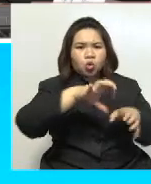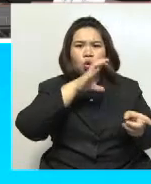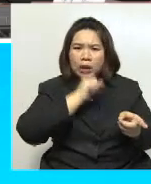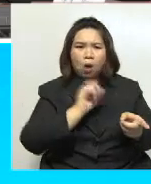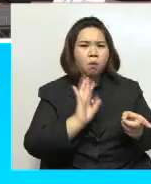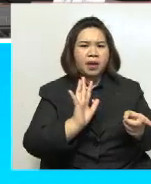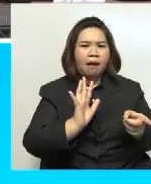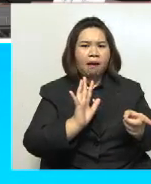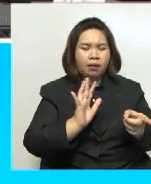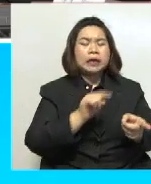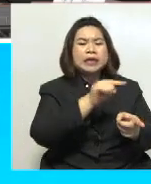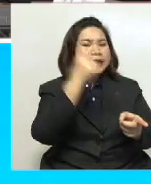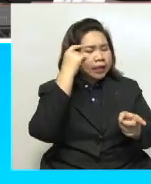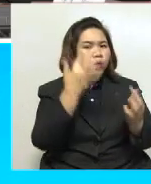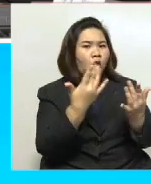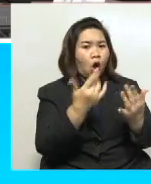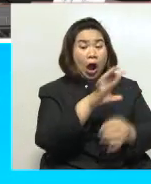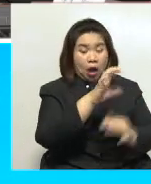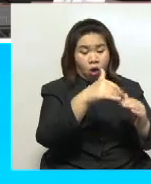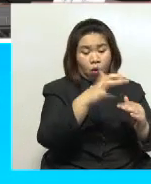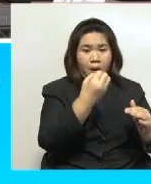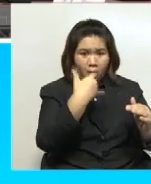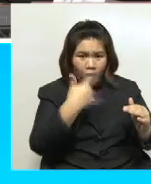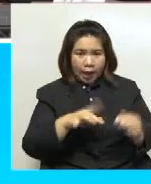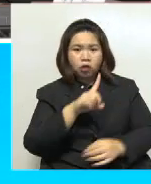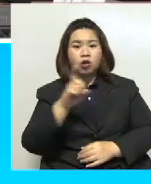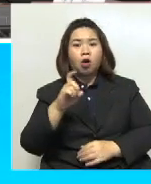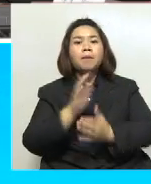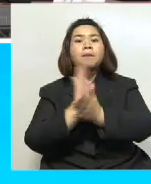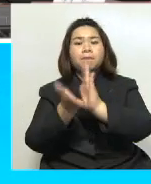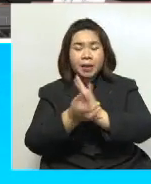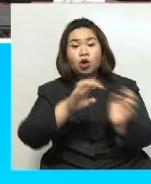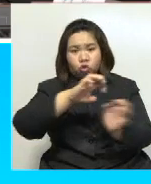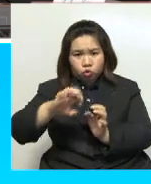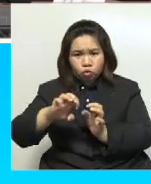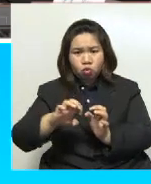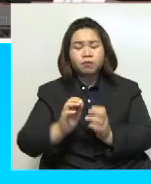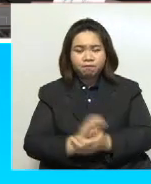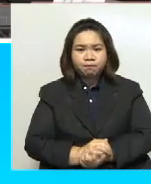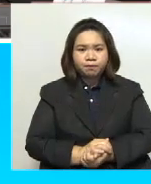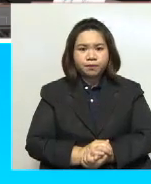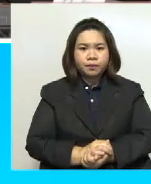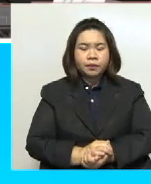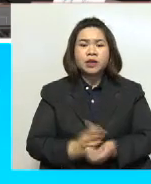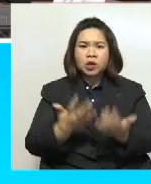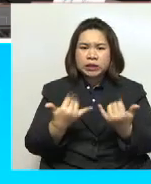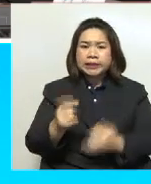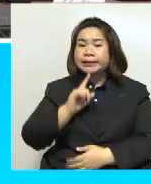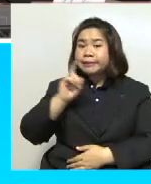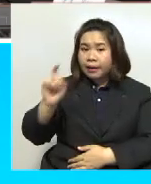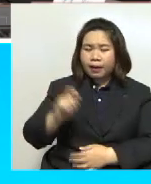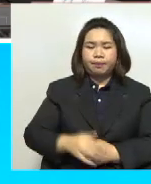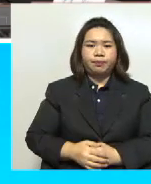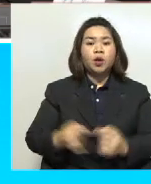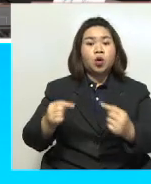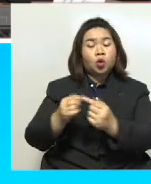คงจะตัดสินใจเร็วขึ้นนะครับ ค่ะแต่อย่างข้อเรียกร้องอีกอย่างหนึ่งของผู้ประกอบการก็คือมาตรการที่จะออกมาช่วยเหลือเขาหลักๆเนี่ยจะเป็นพว